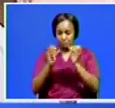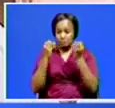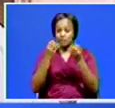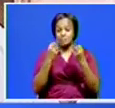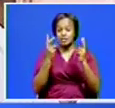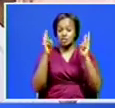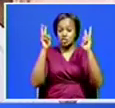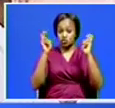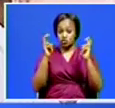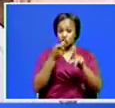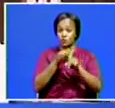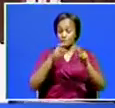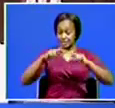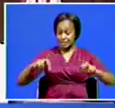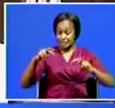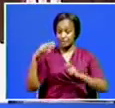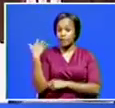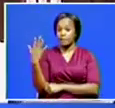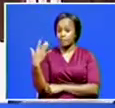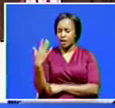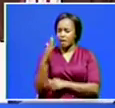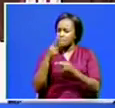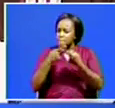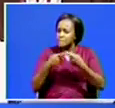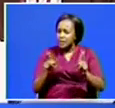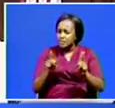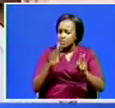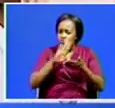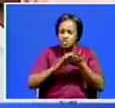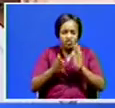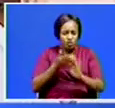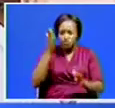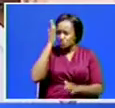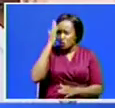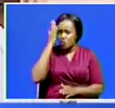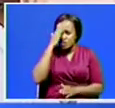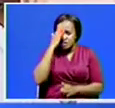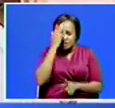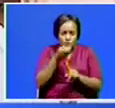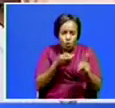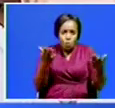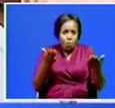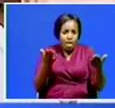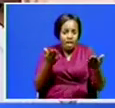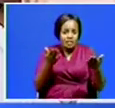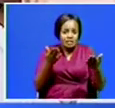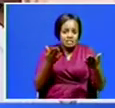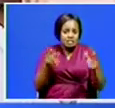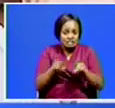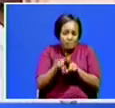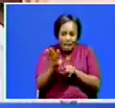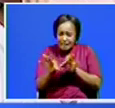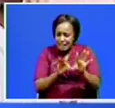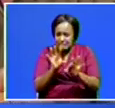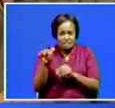and research papers, however, without acknowledging the sources, without capturing the depth of the research and analysis